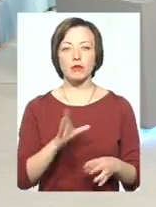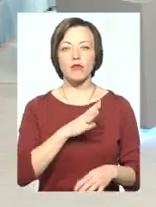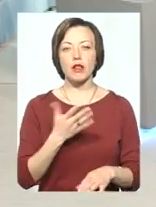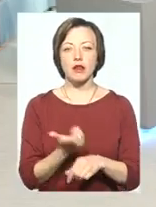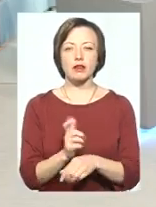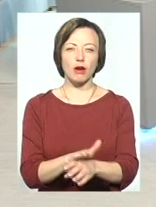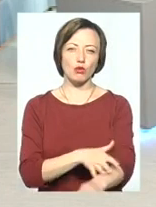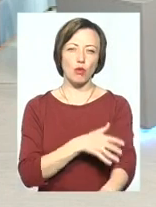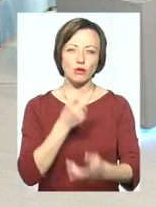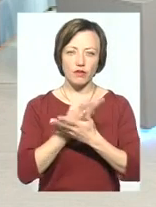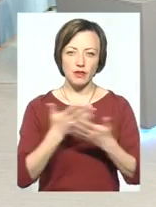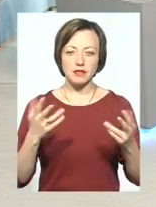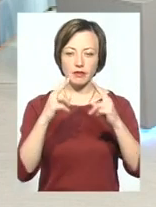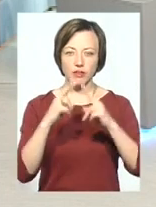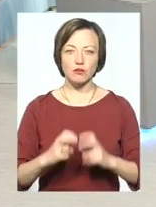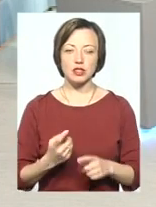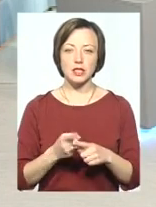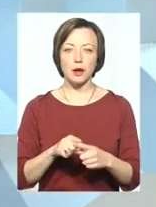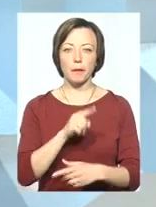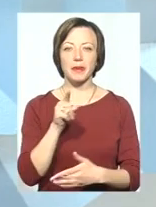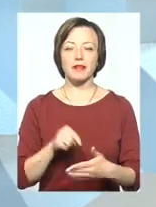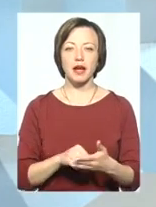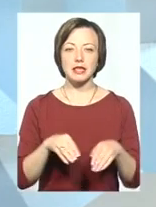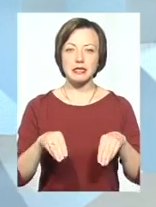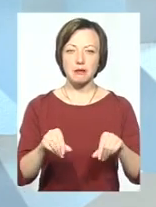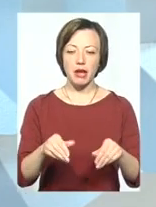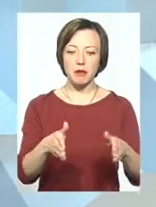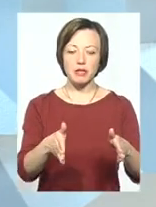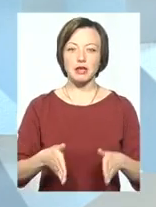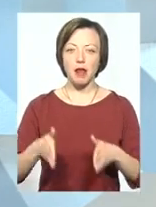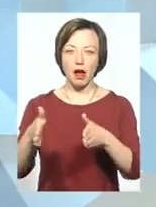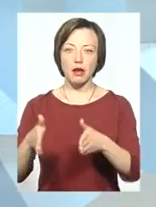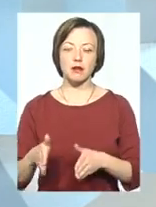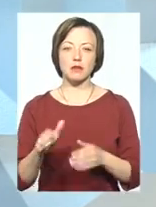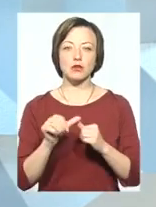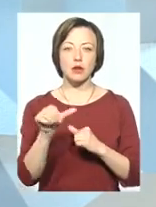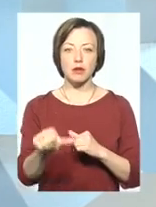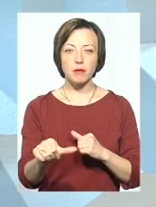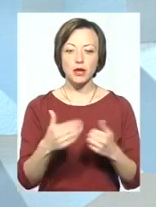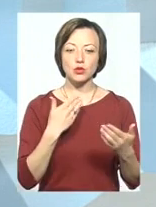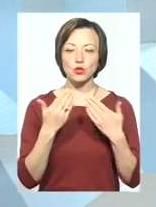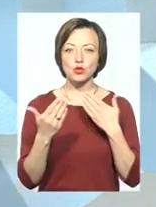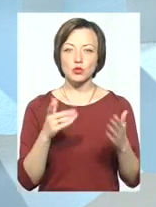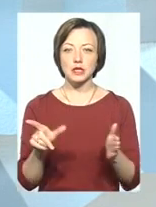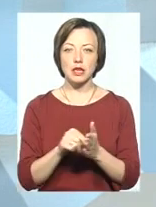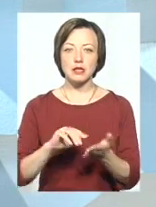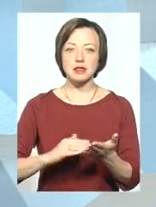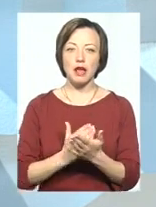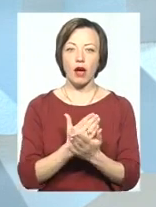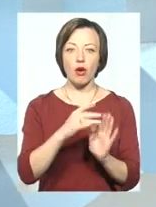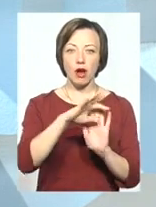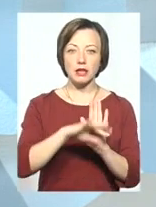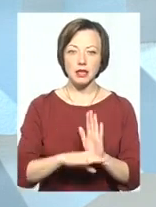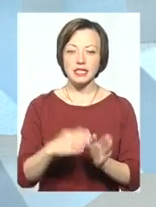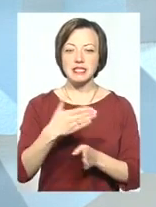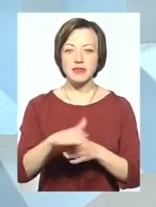найдовшого висвітлення і вивчення, це питання із земельними ділянками, зокрема взаємостосунки з геокадастром, з